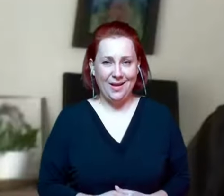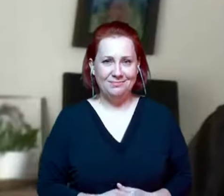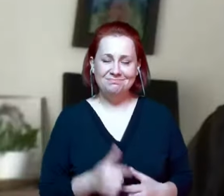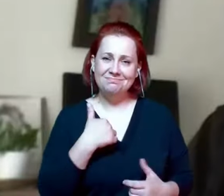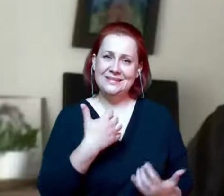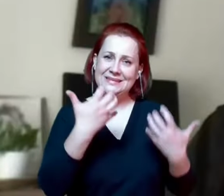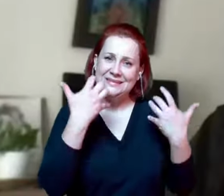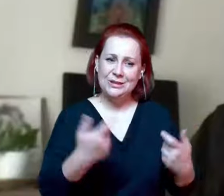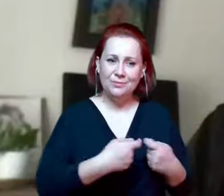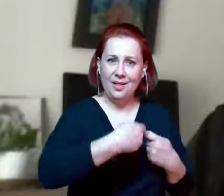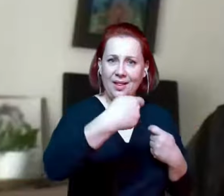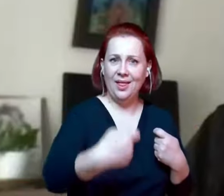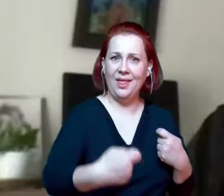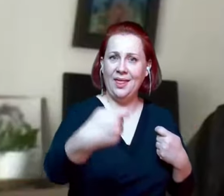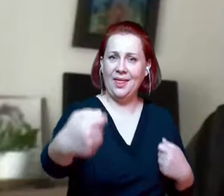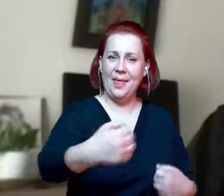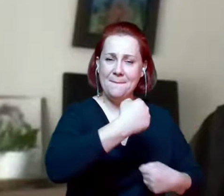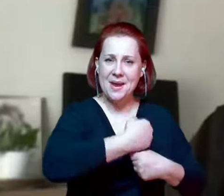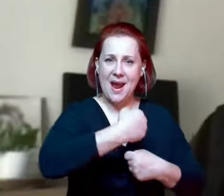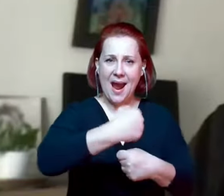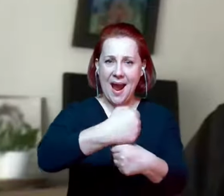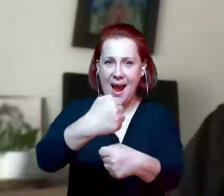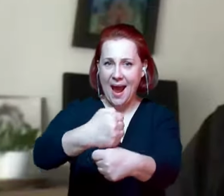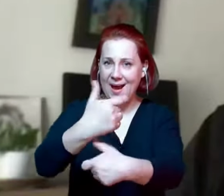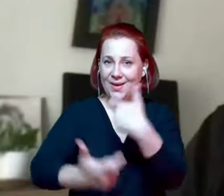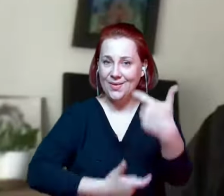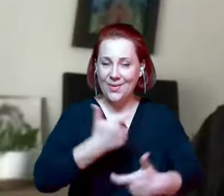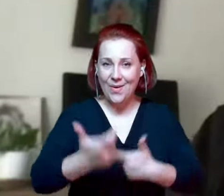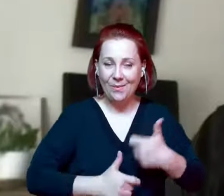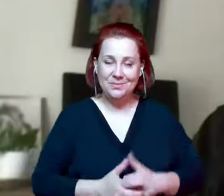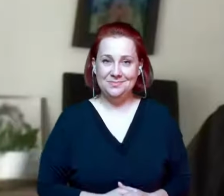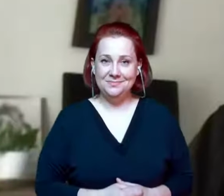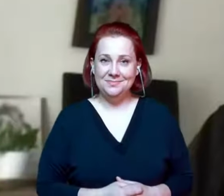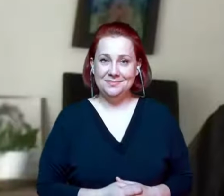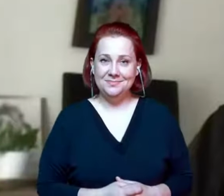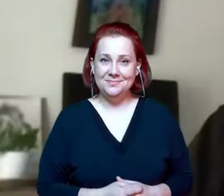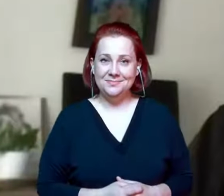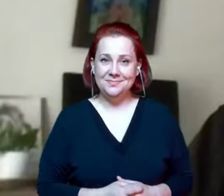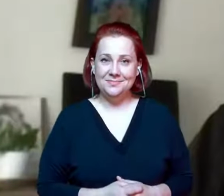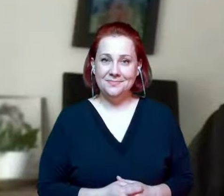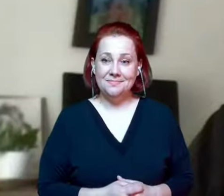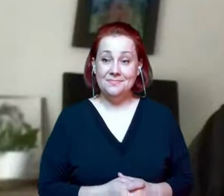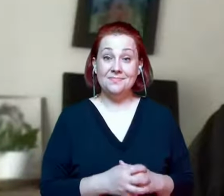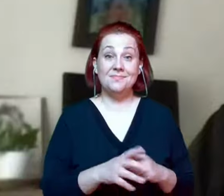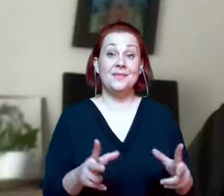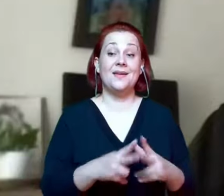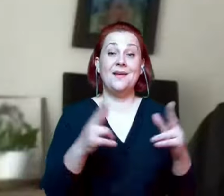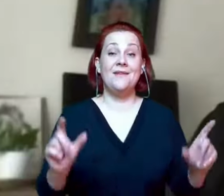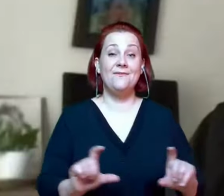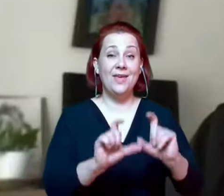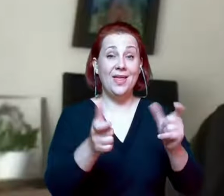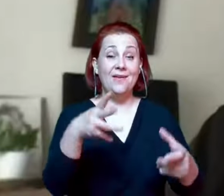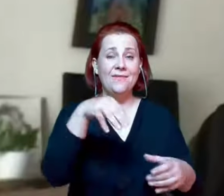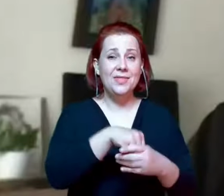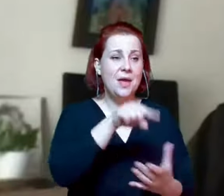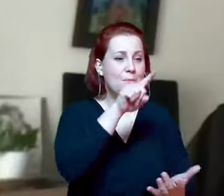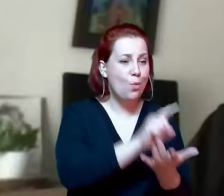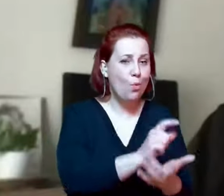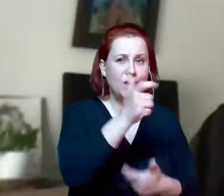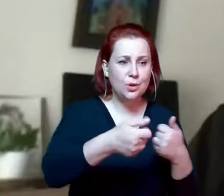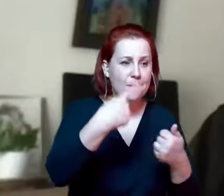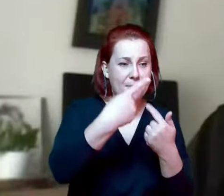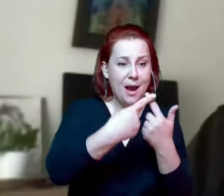ciągły wysiłek. Chcieliśmy, żeby to, co uda się osiągnąć podczas Światowego Forum Miejskiego,